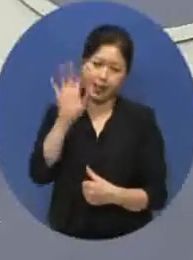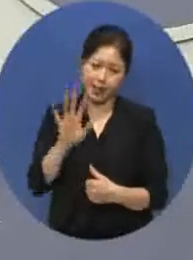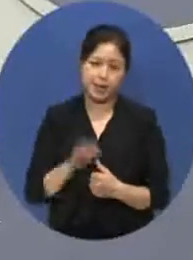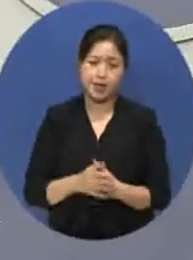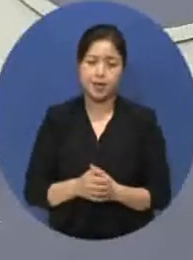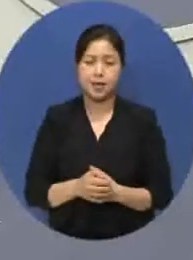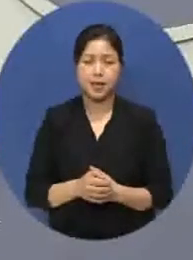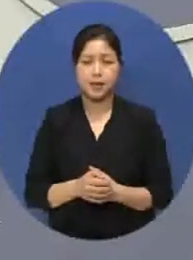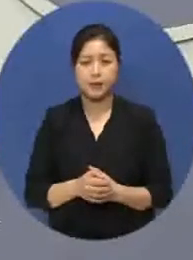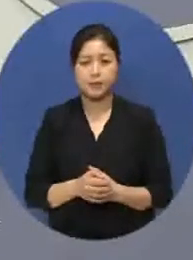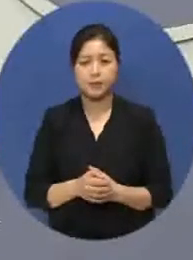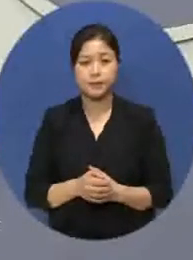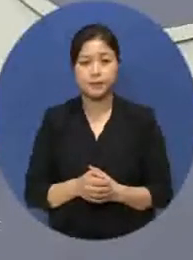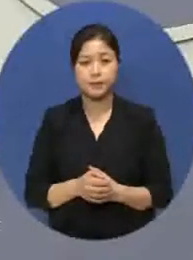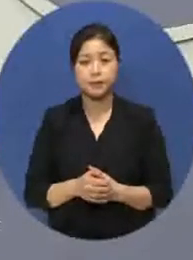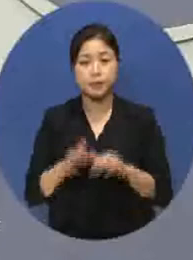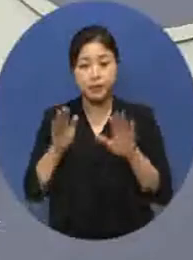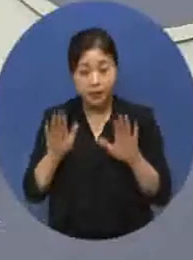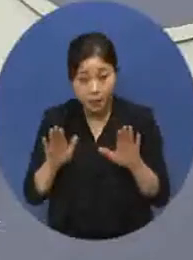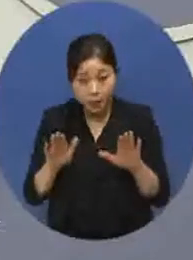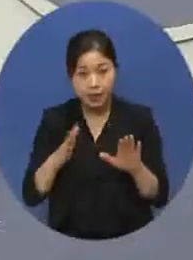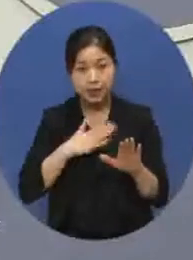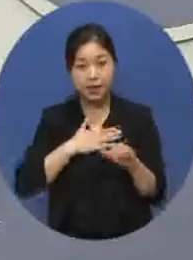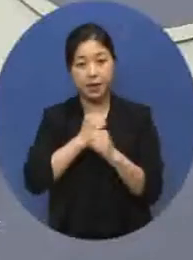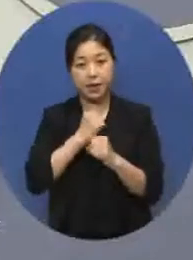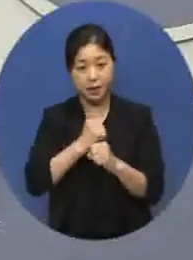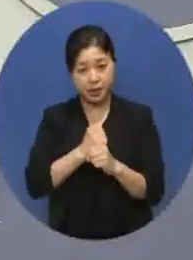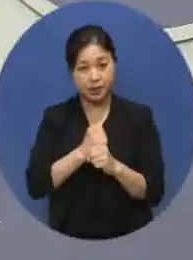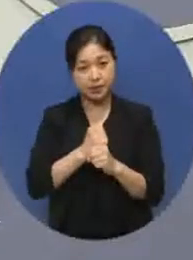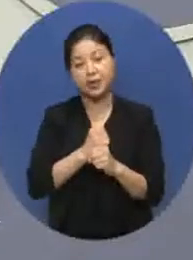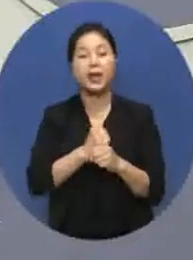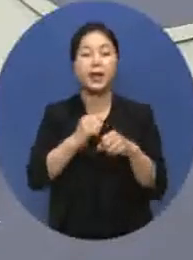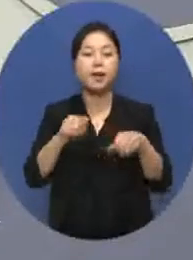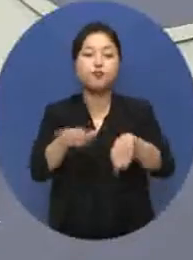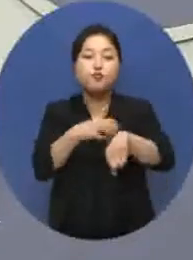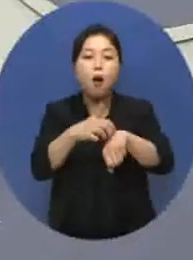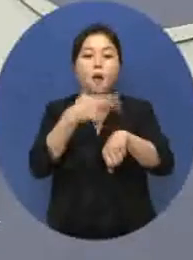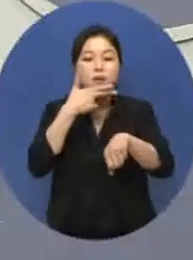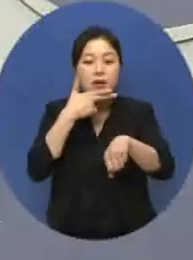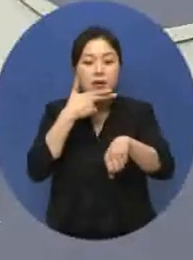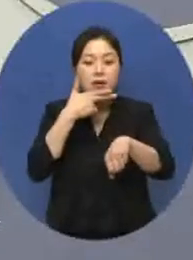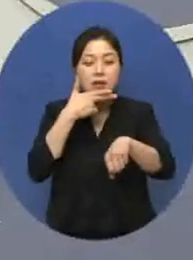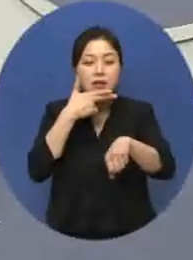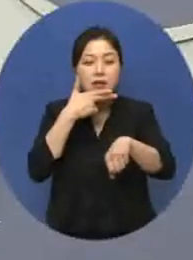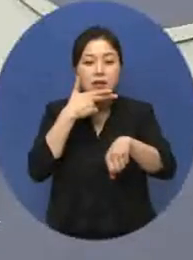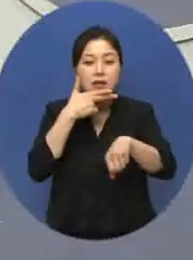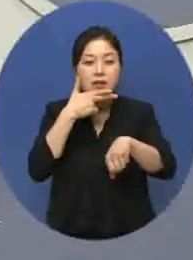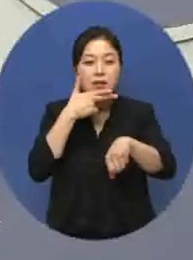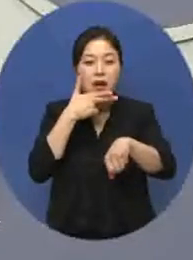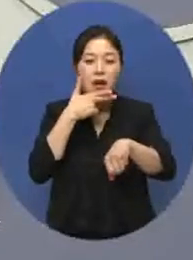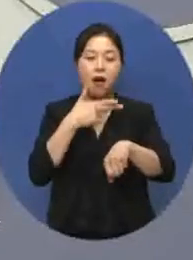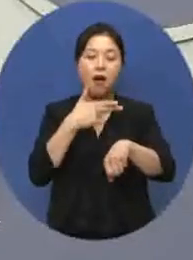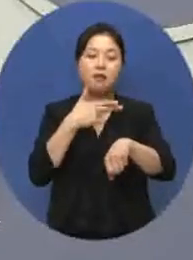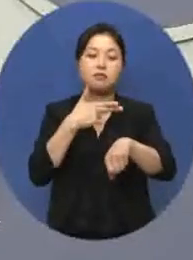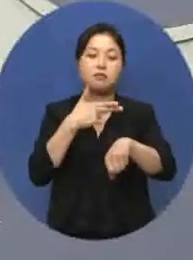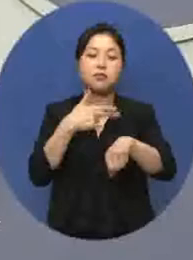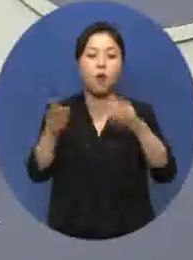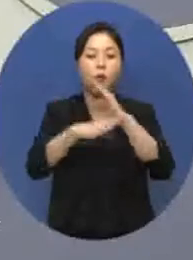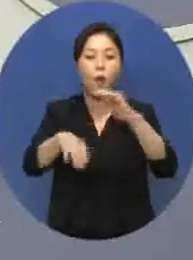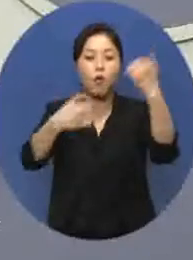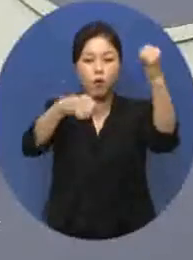보여서 이번에 우리가 만드는 그 무장의 표준 공연장은